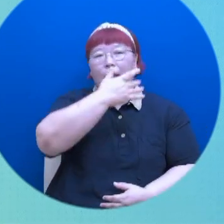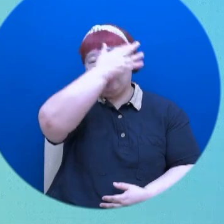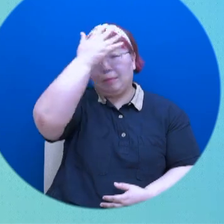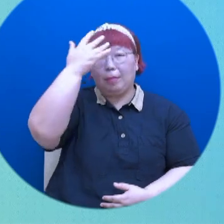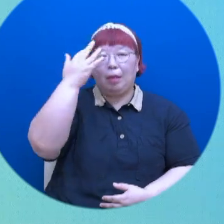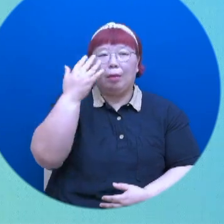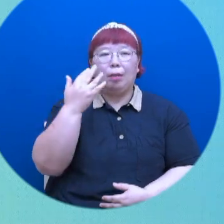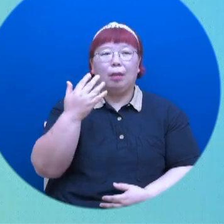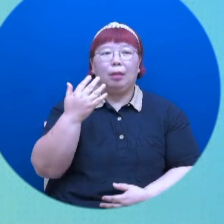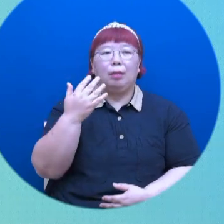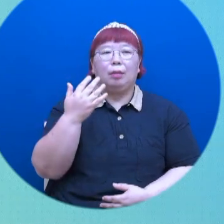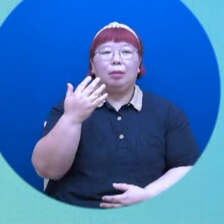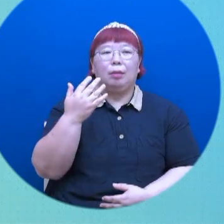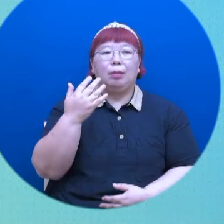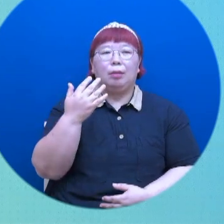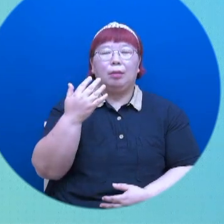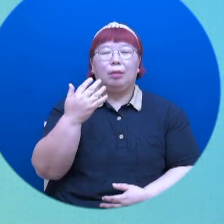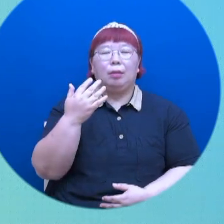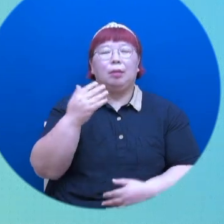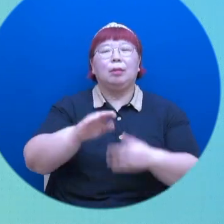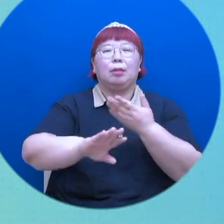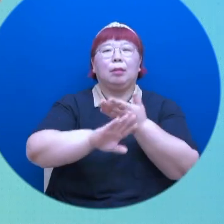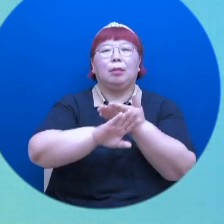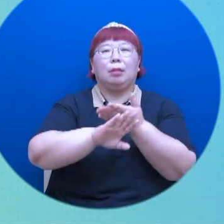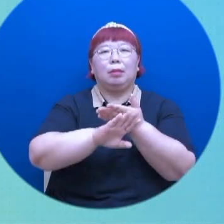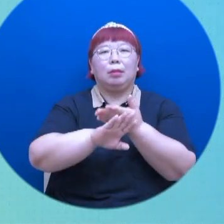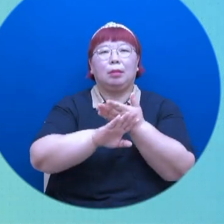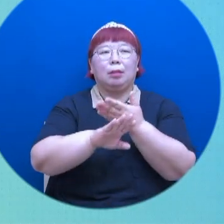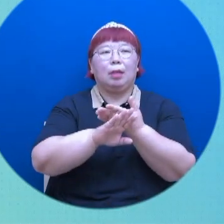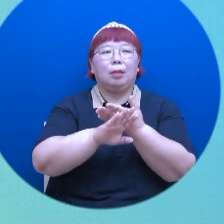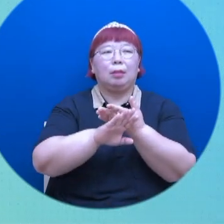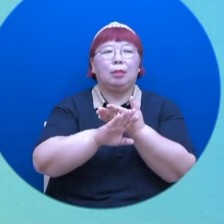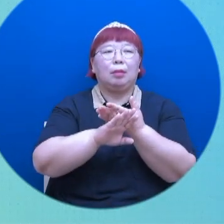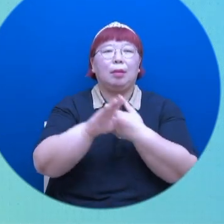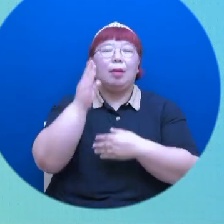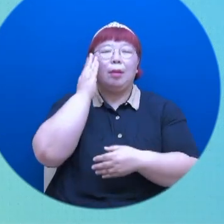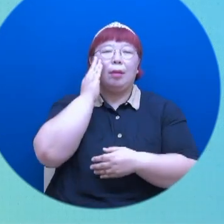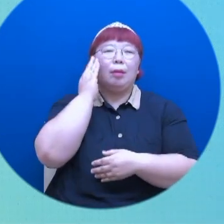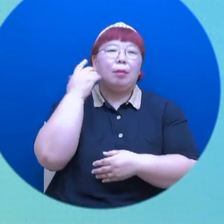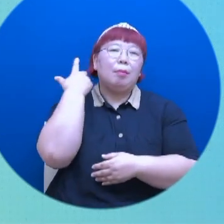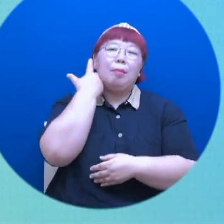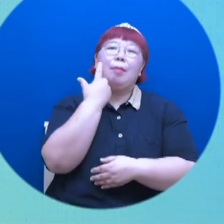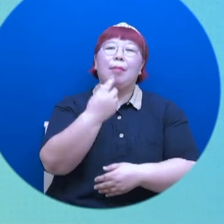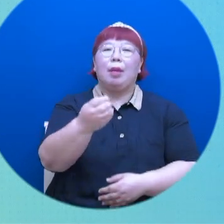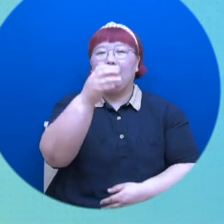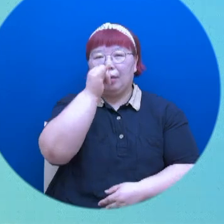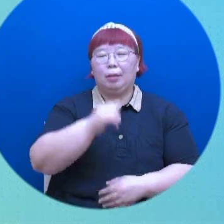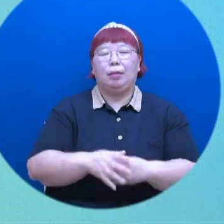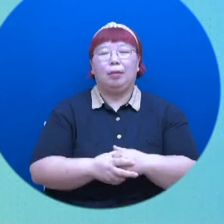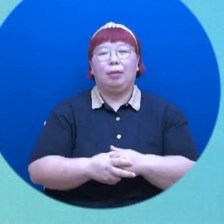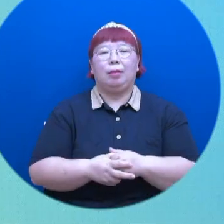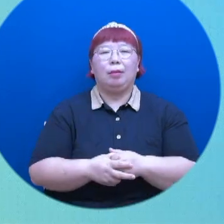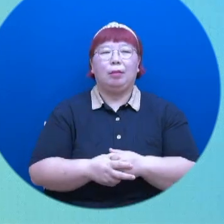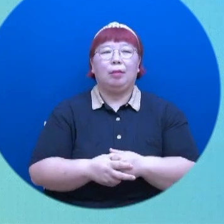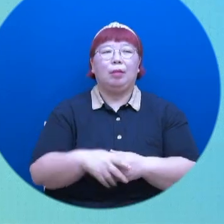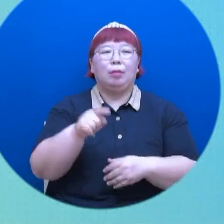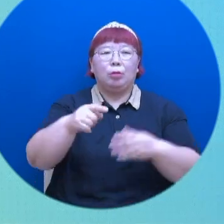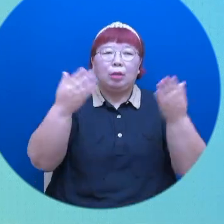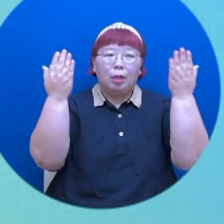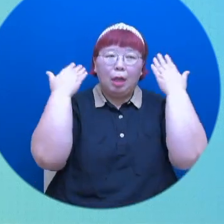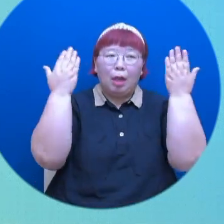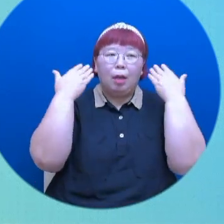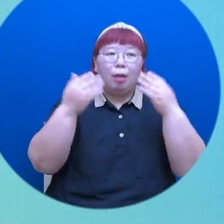아름다움과는 차원이 다른 매력을 가지신 분이에요. 이분이 학교를